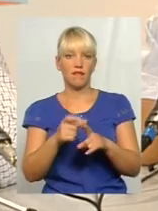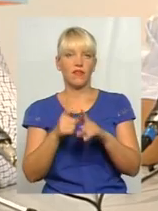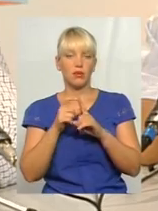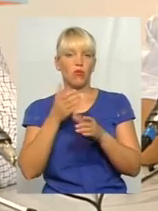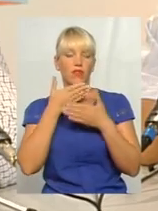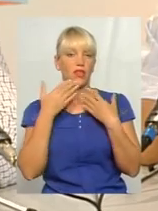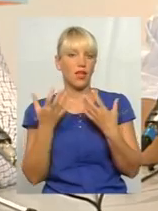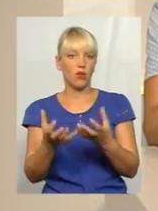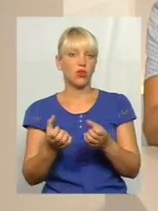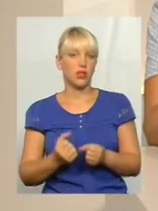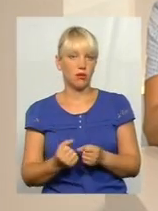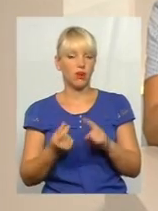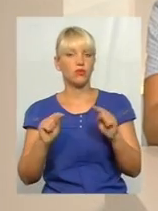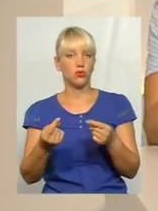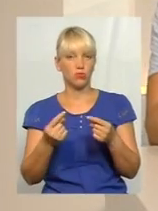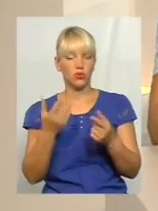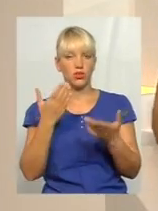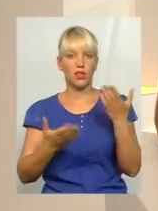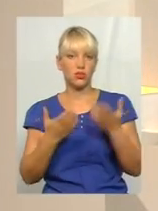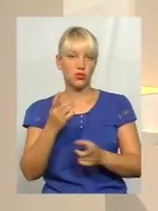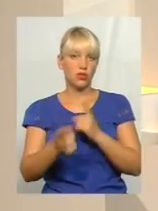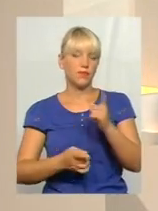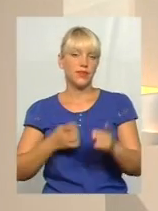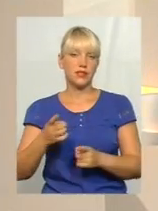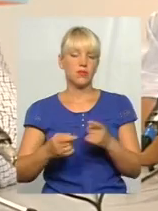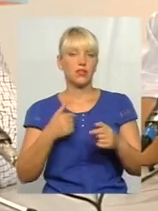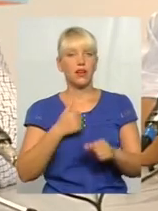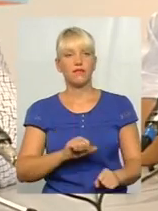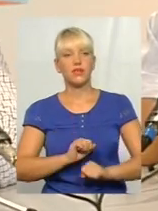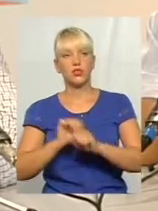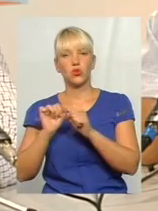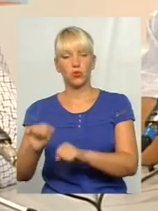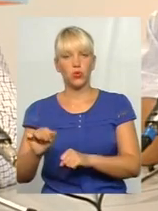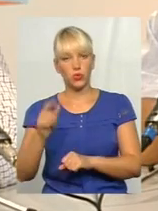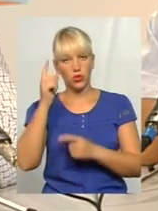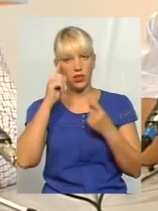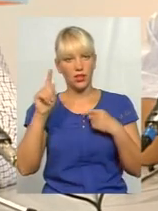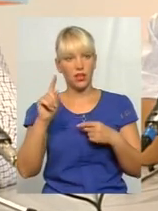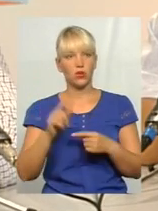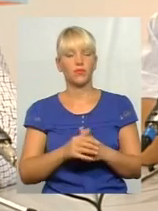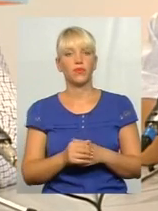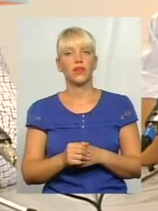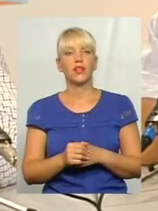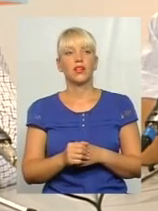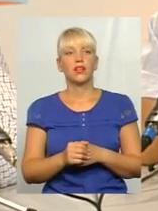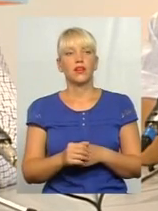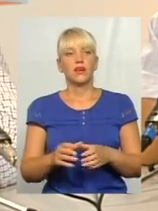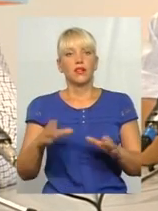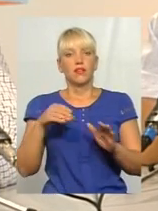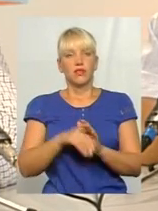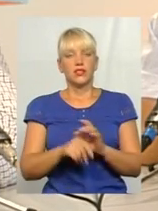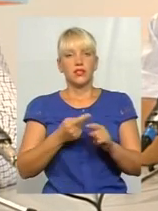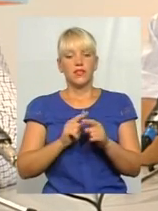отримав Угу я зрозумі тому якщо змінюватись я відстоюю про ідею скажемо так вести це в русло